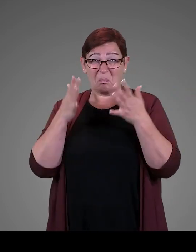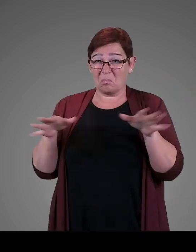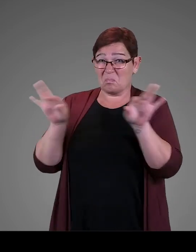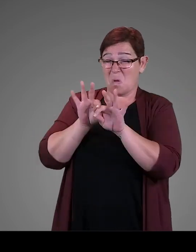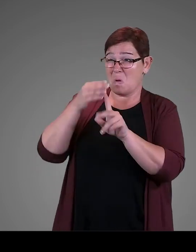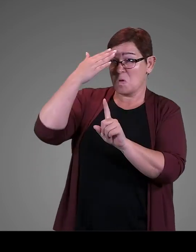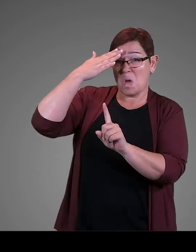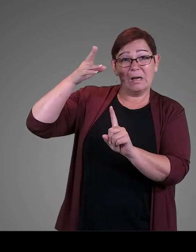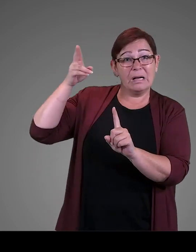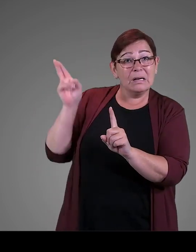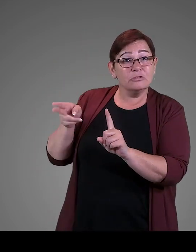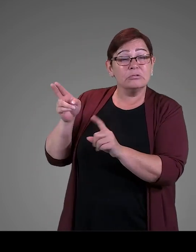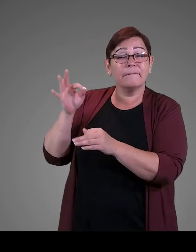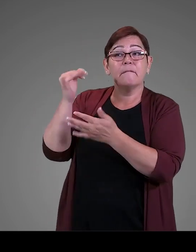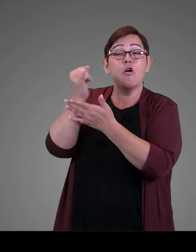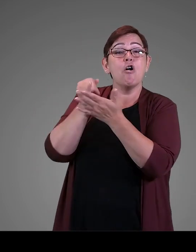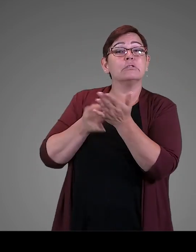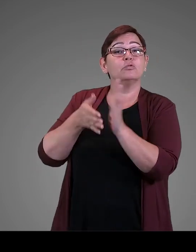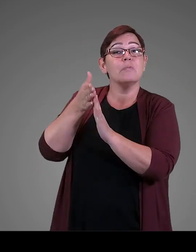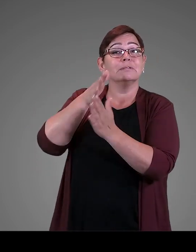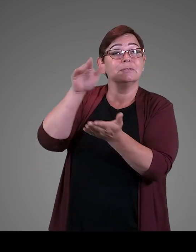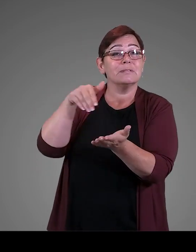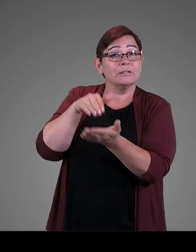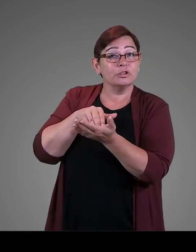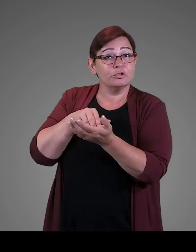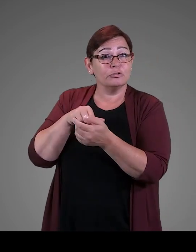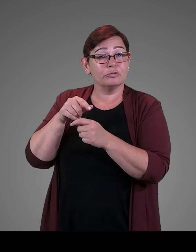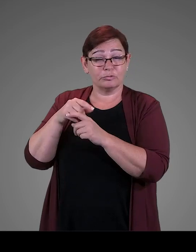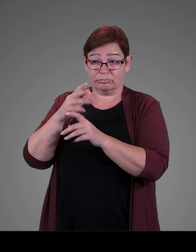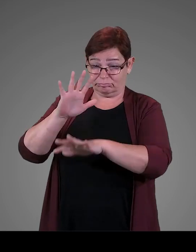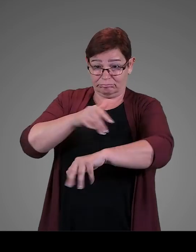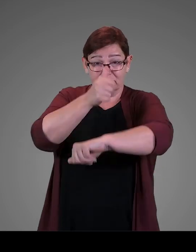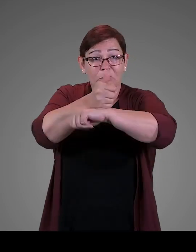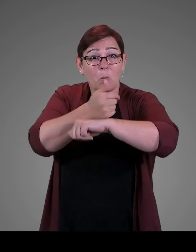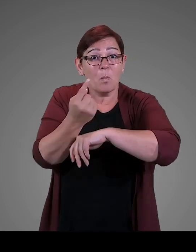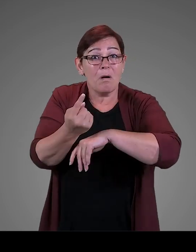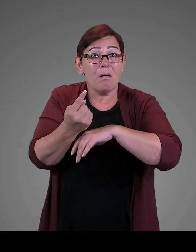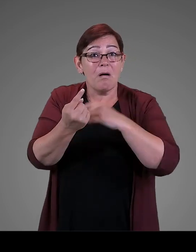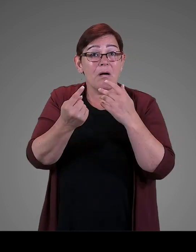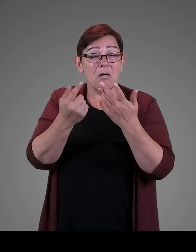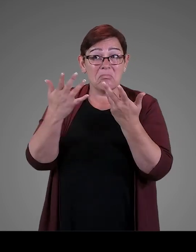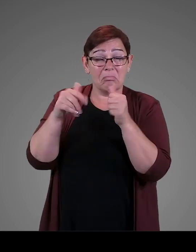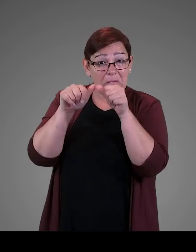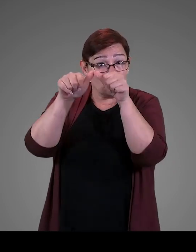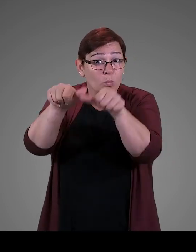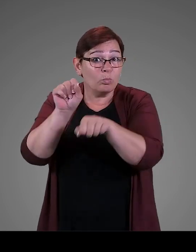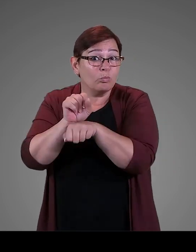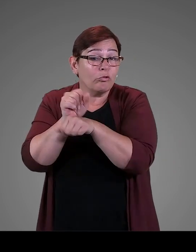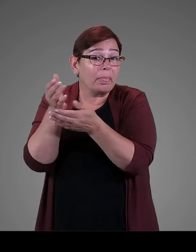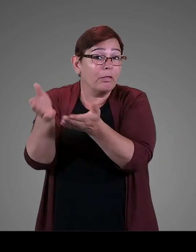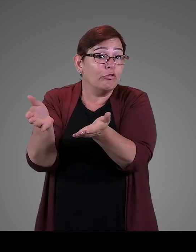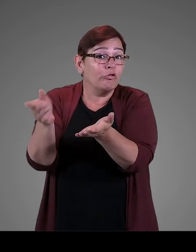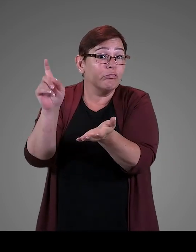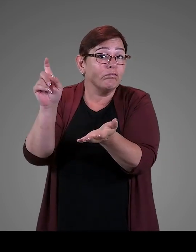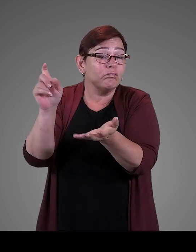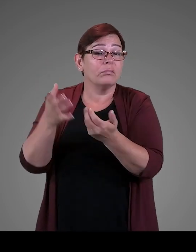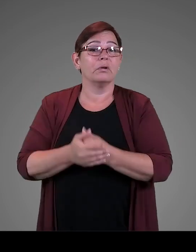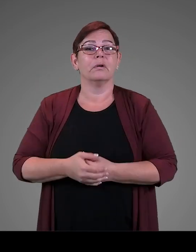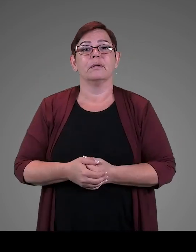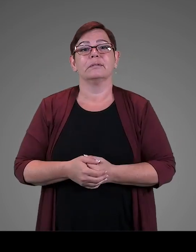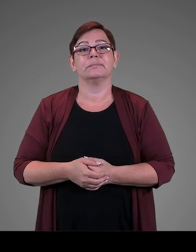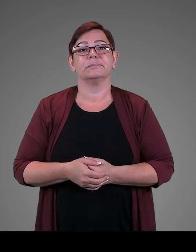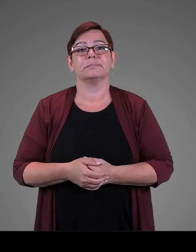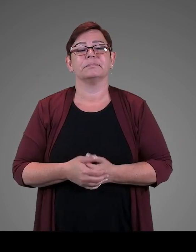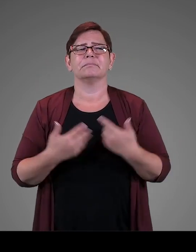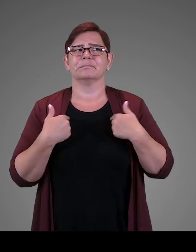Comme, est-ce que... On a parlé de ça dans la voiture. Est-ce que c'est important de connaître l'historique des centres d'artistes pour en faire une, pour continuer à travailler dans